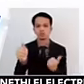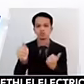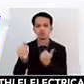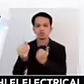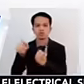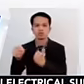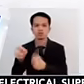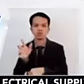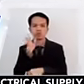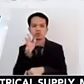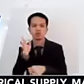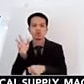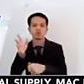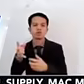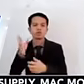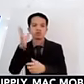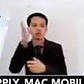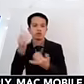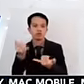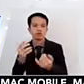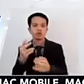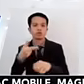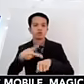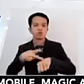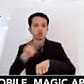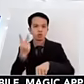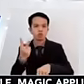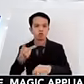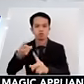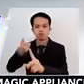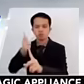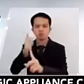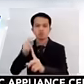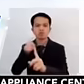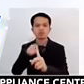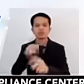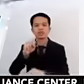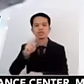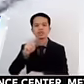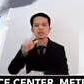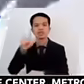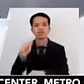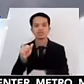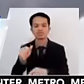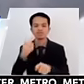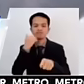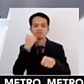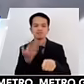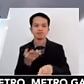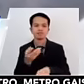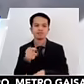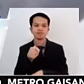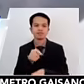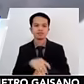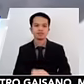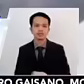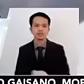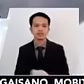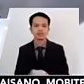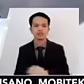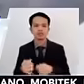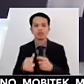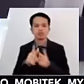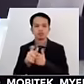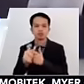Maya-maya, dalawang beses pinaputukan ng gunman si kagawad Stella. Dead on the spot ang biktima habang tumakbo naman ang kanyang